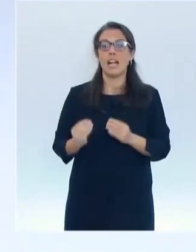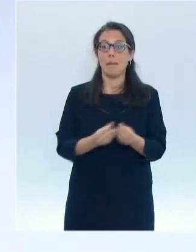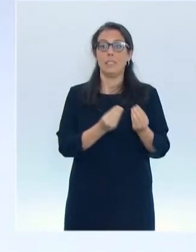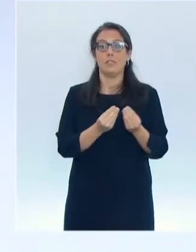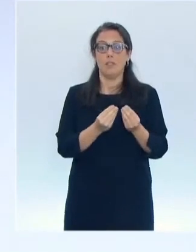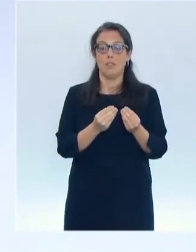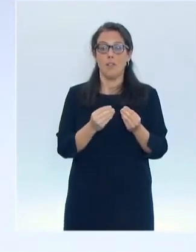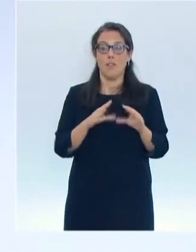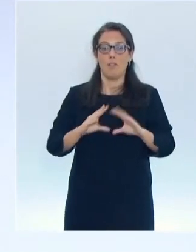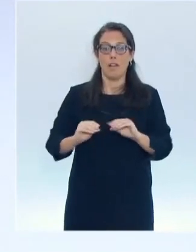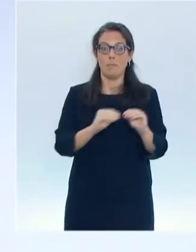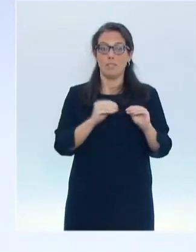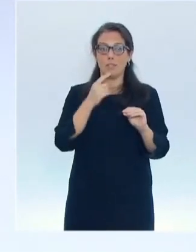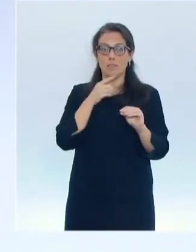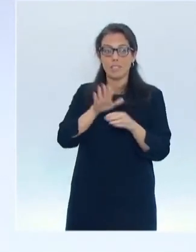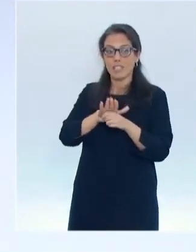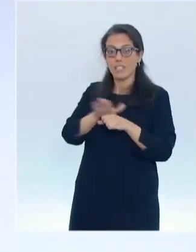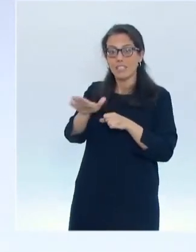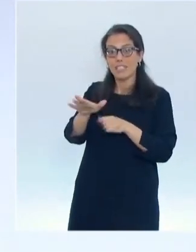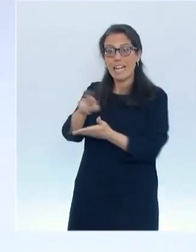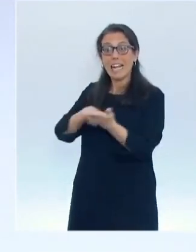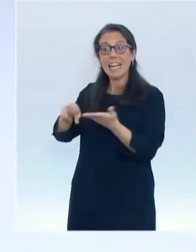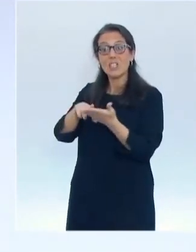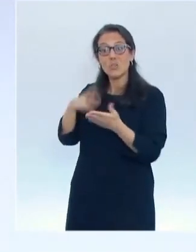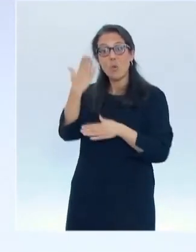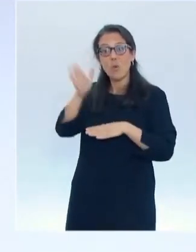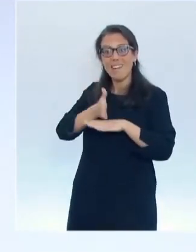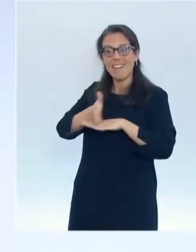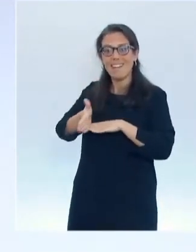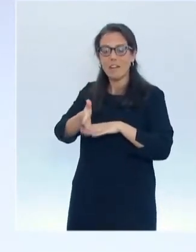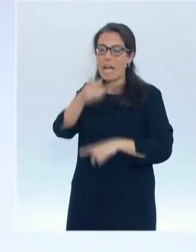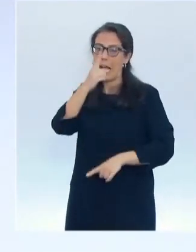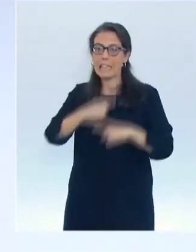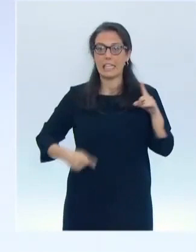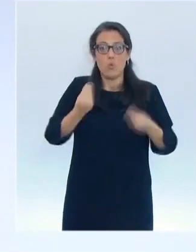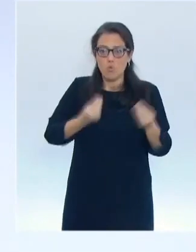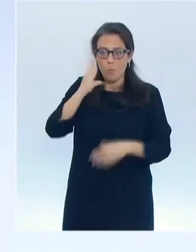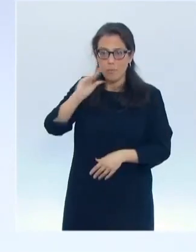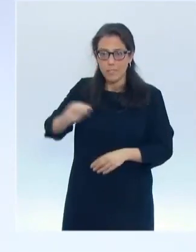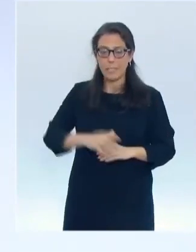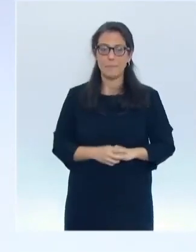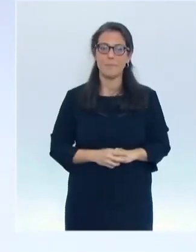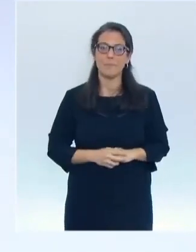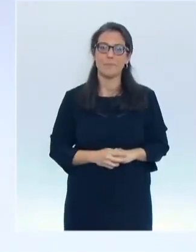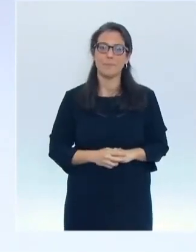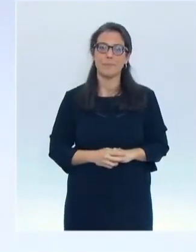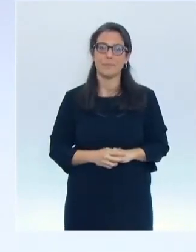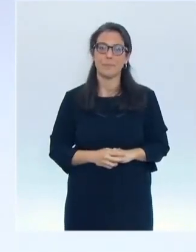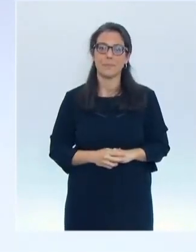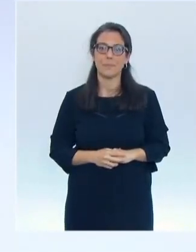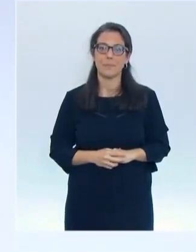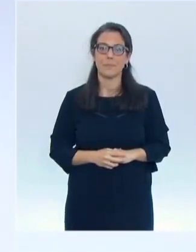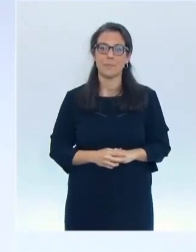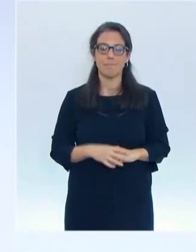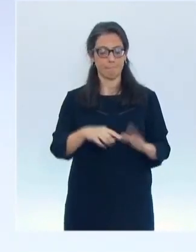un camping car ou même juste une caravane j'imagine que ça ne vous sert pas trop en ce moment vous pouvez nous les prêter en lega